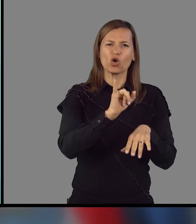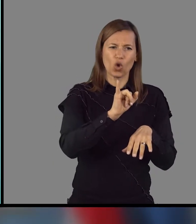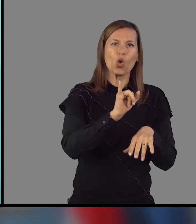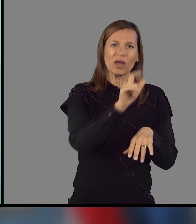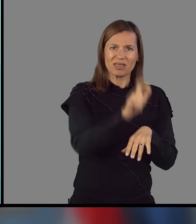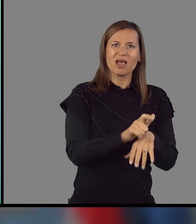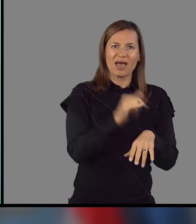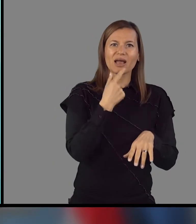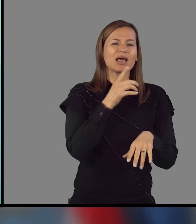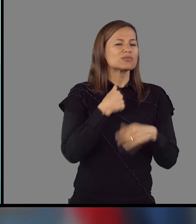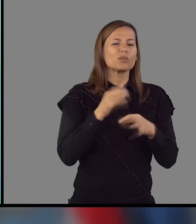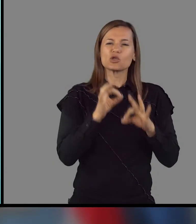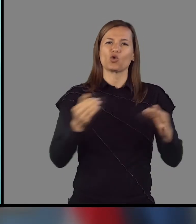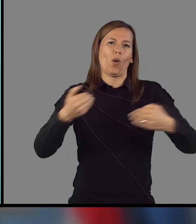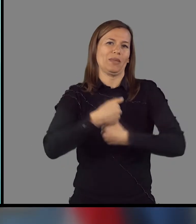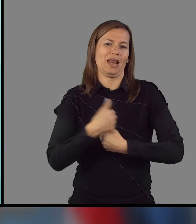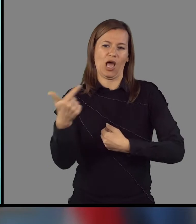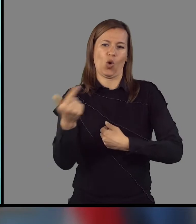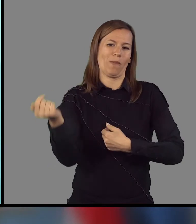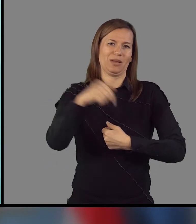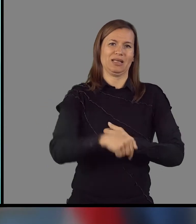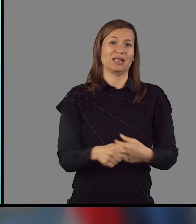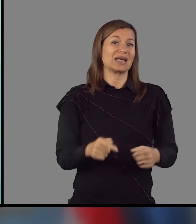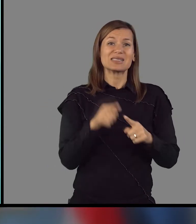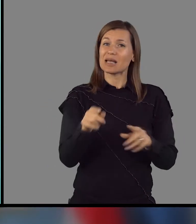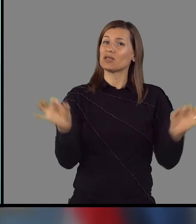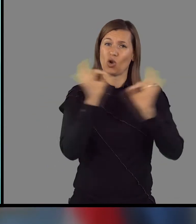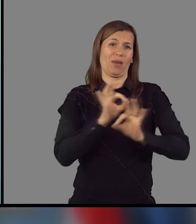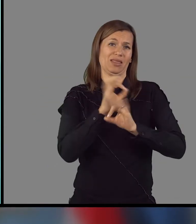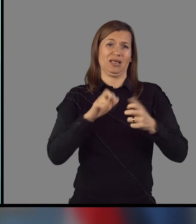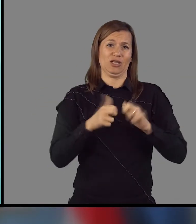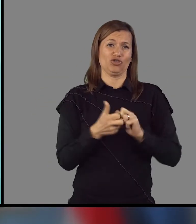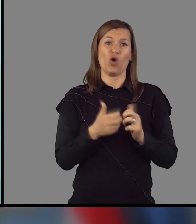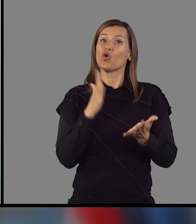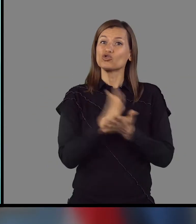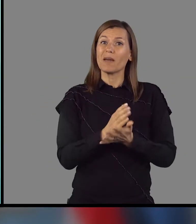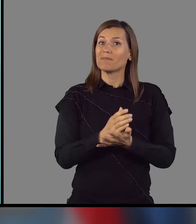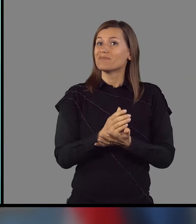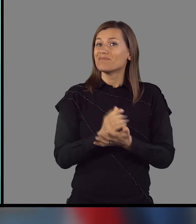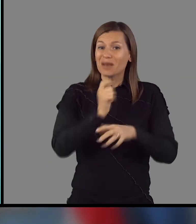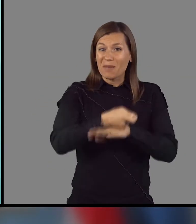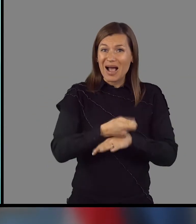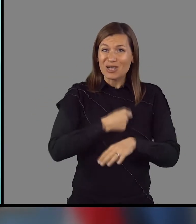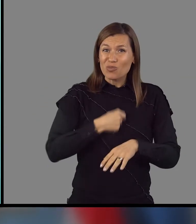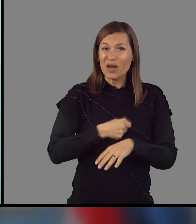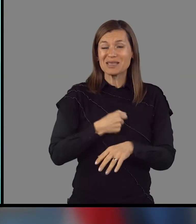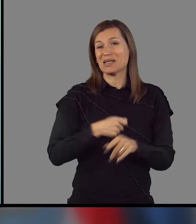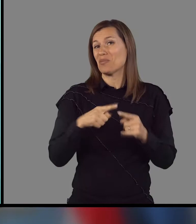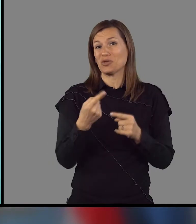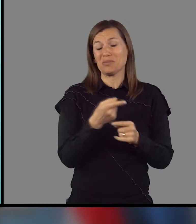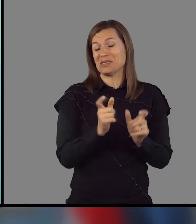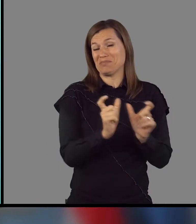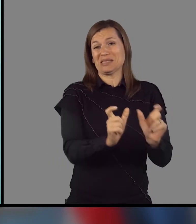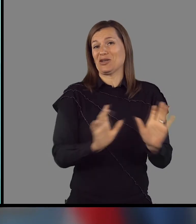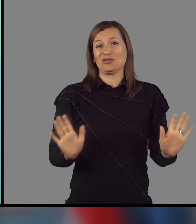infektologinja rekla, jaz jih bom prav gotovo objela, ko pridejo, tako da nobenih težav s tem ni, ker enostavno, ko preboliš bolezen, si